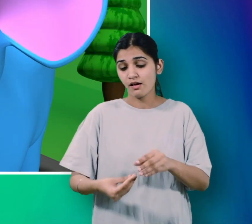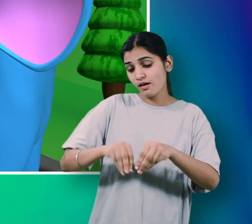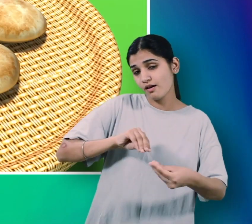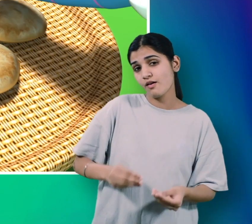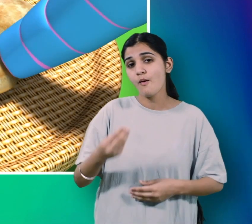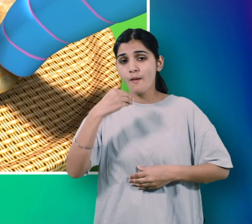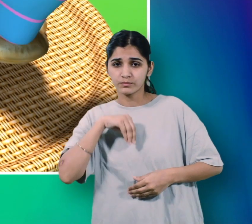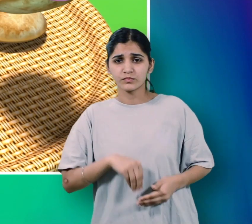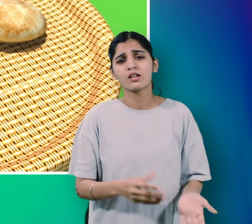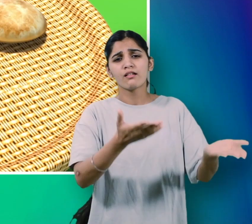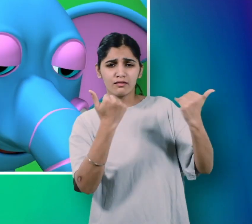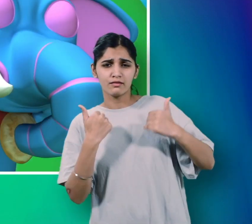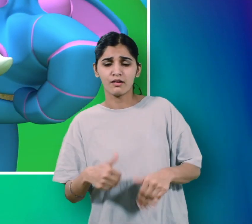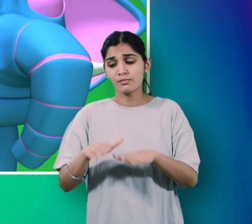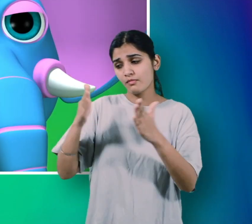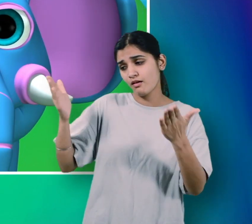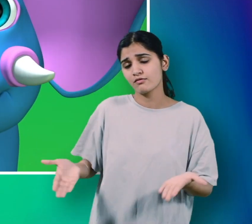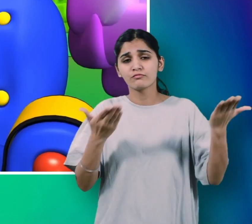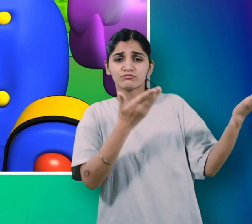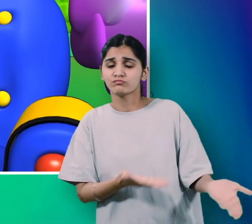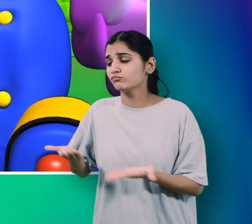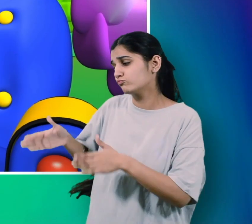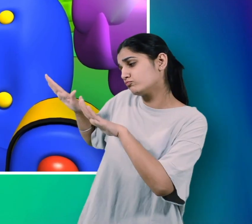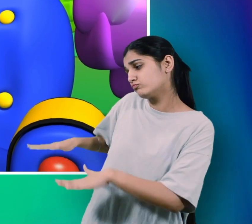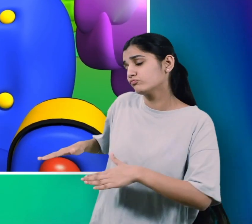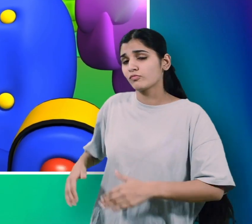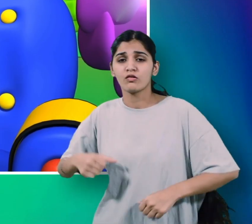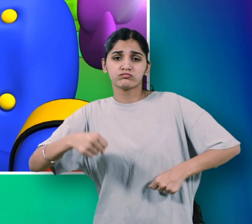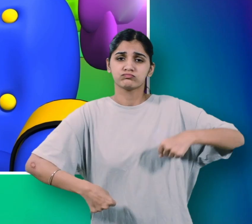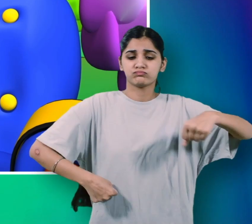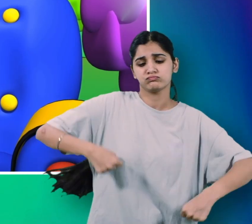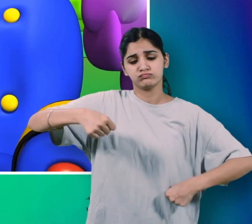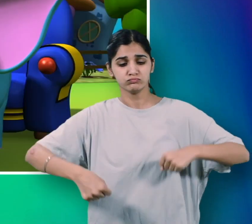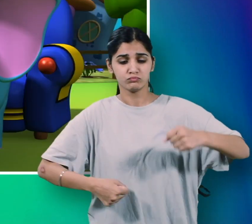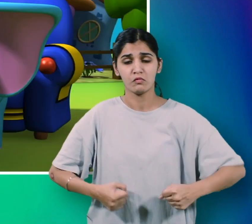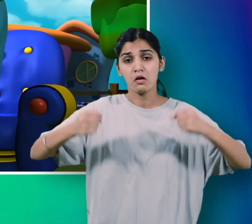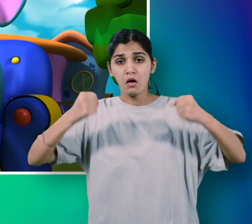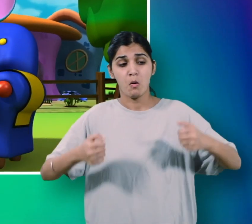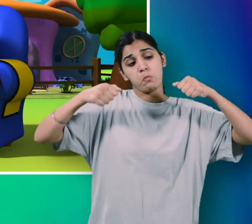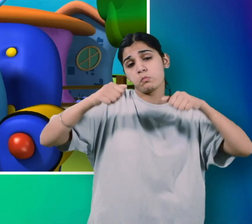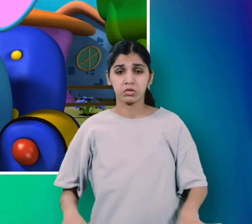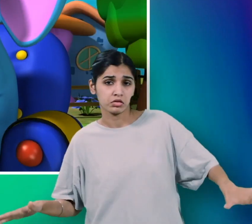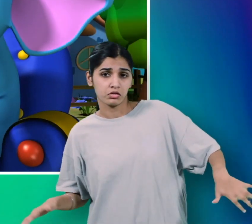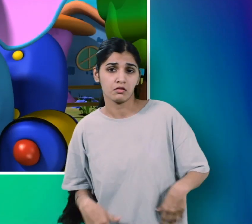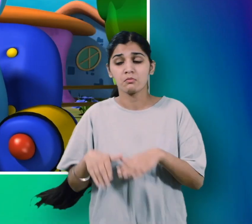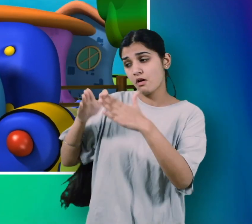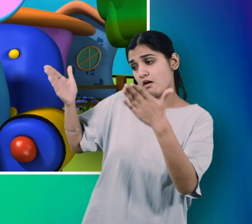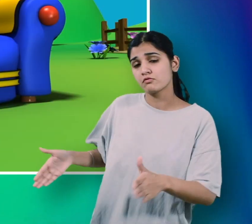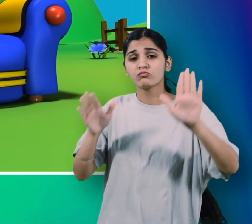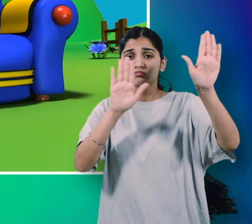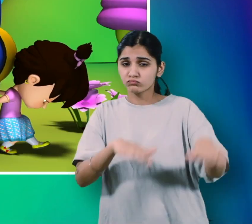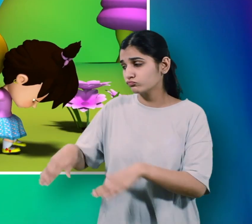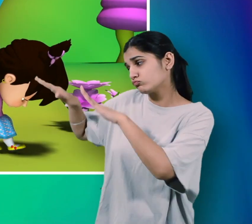ना, हलवा पूरी खाओ ना। आओ बैठो कुर्सी पर, कुर्सी बोले चटर